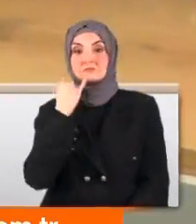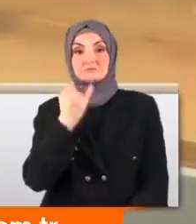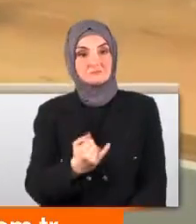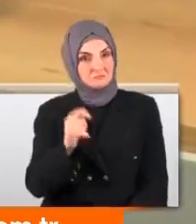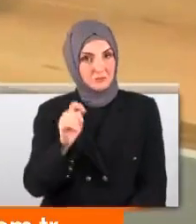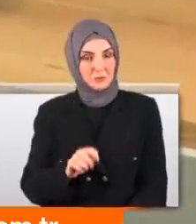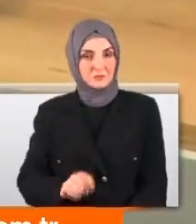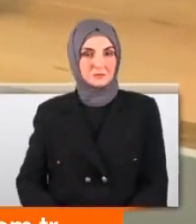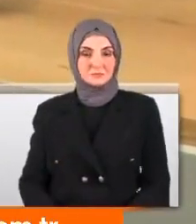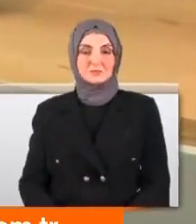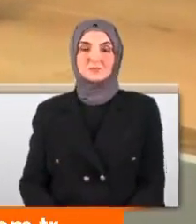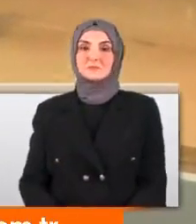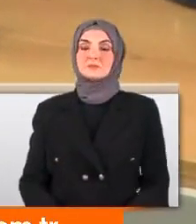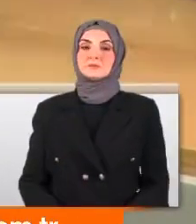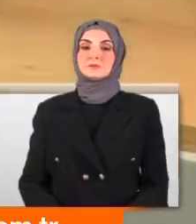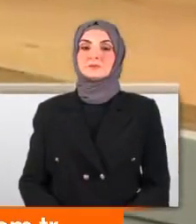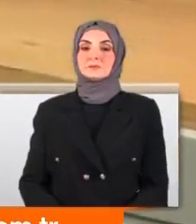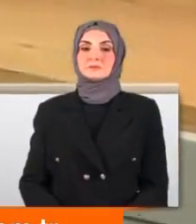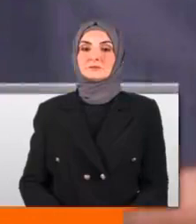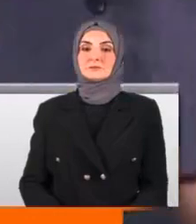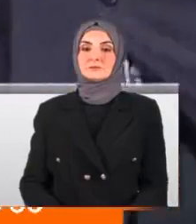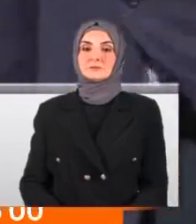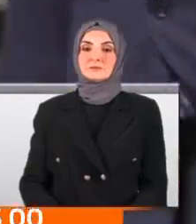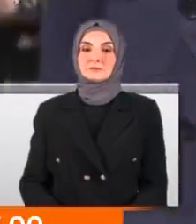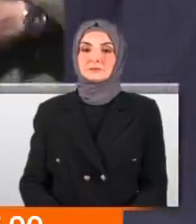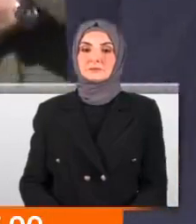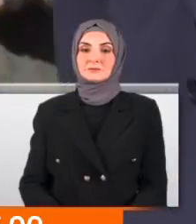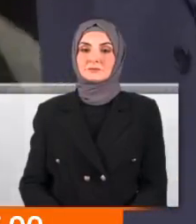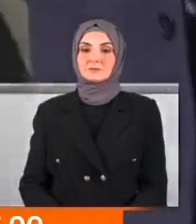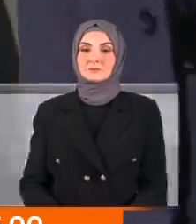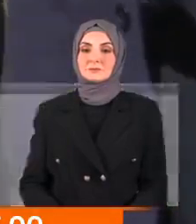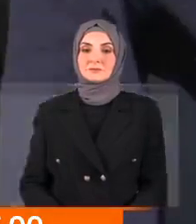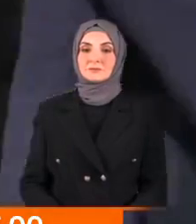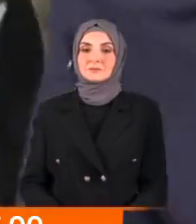bütün mesele zihniyet meselesi. Ülkemizin birliği bütünlüğü çok önemli.